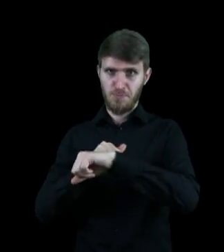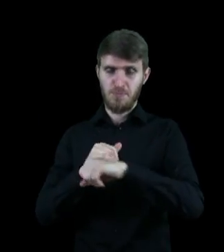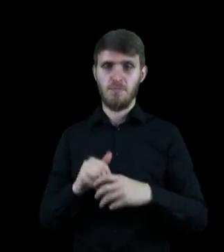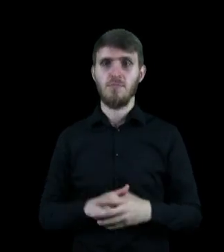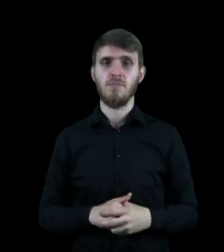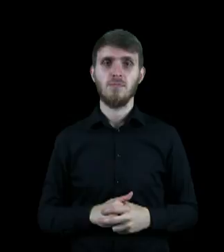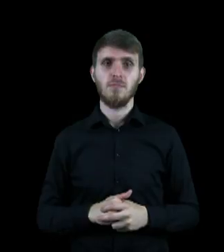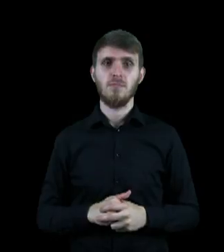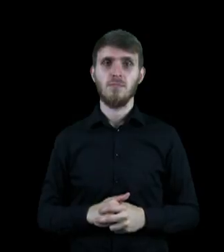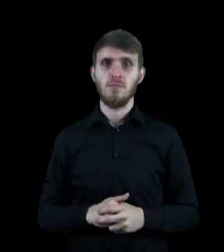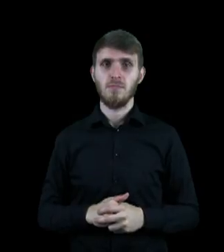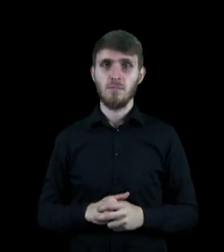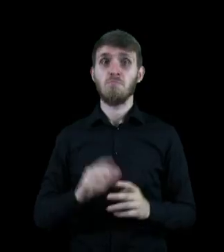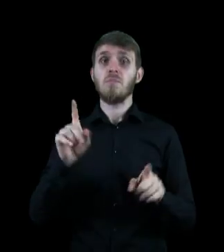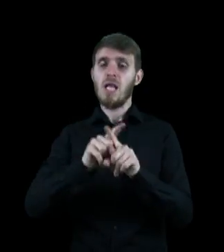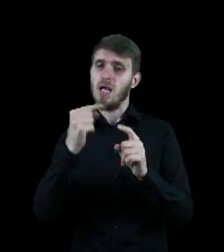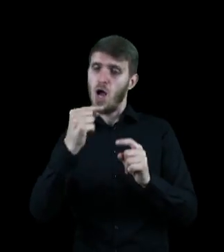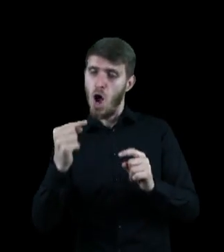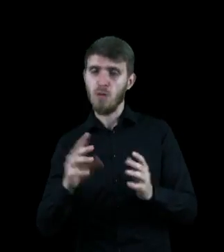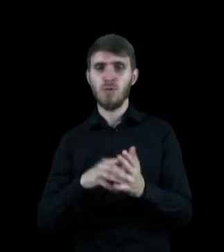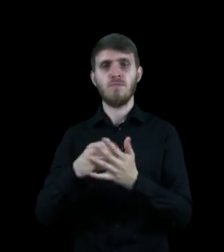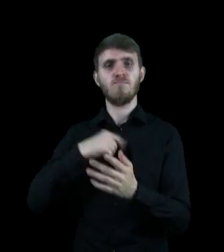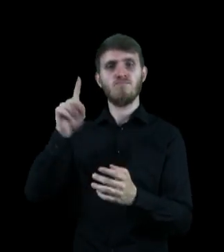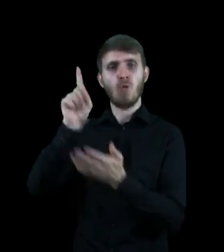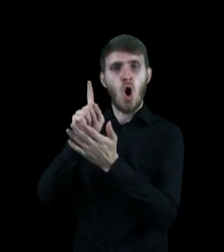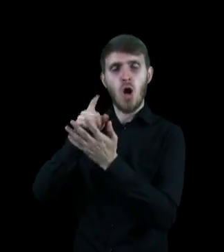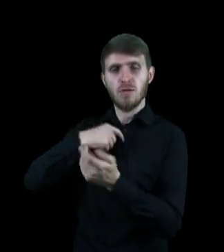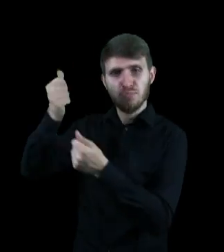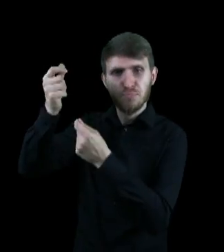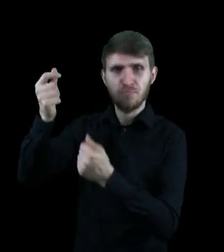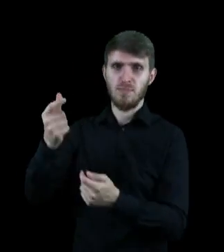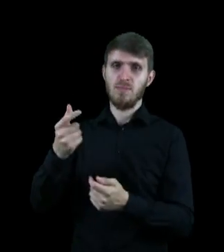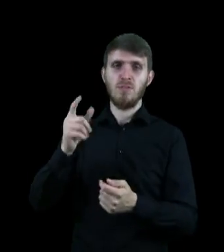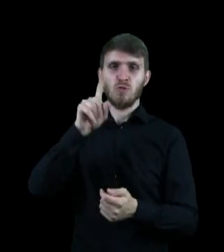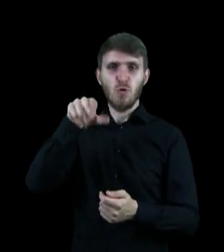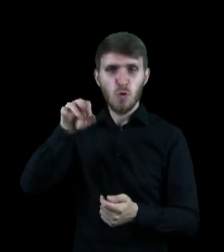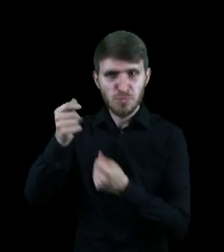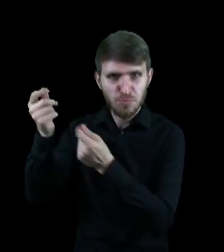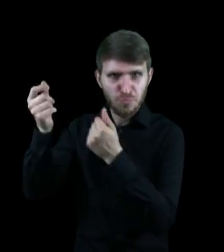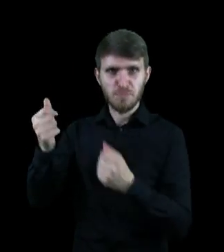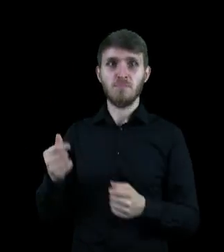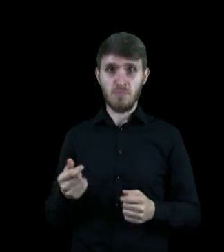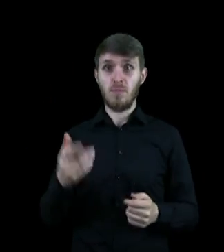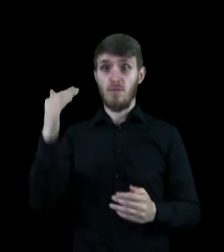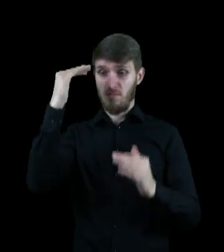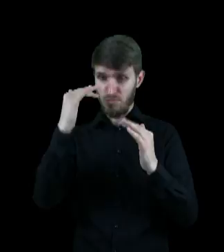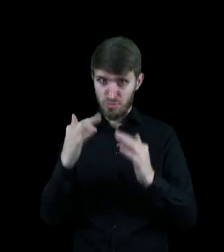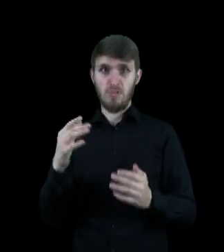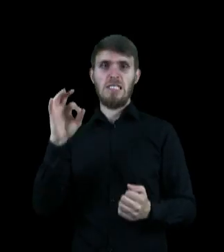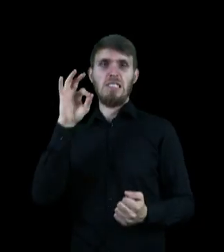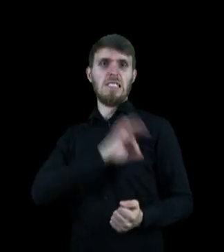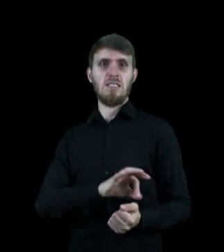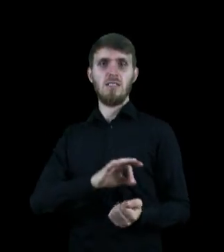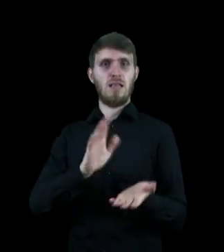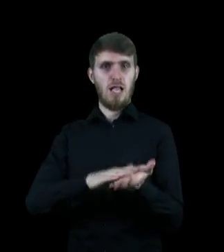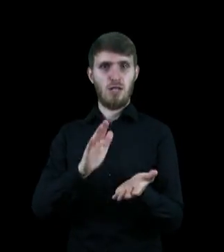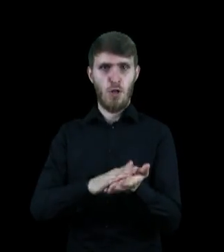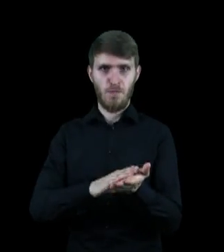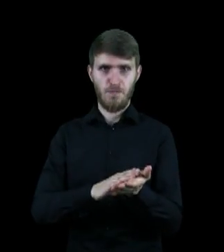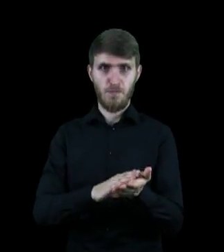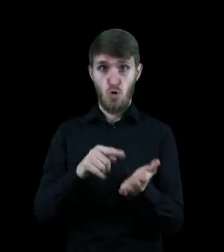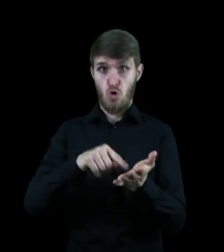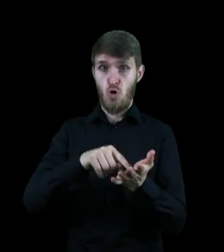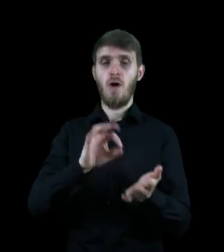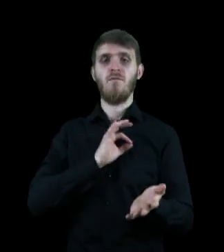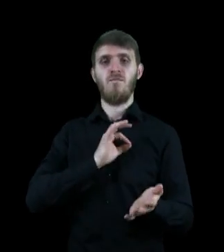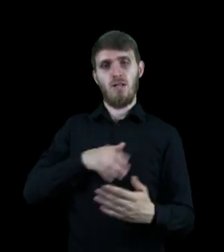Podkreślę go na niebiesko. Następnie odejmując podatki i daniny państwowe uzyskamy coś takiego, co nazywa